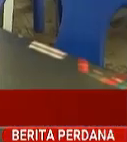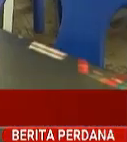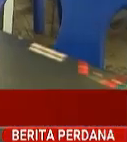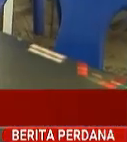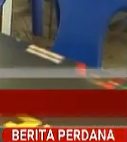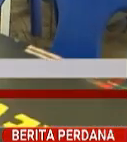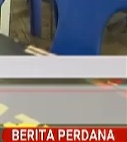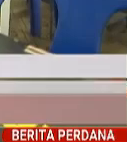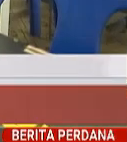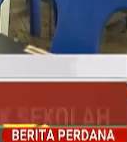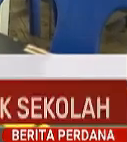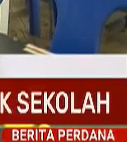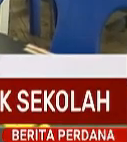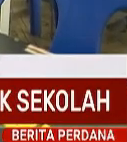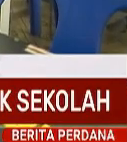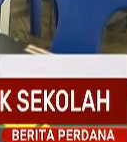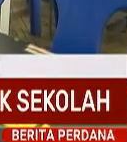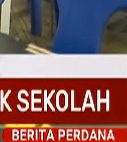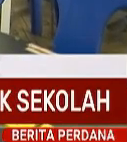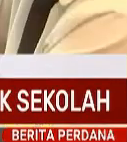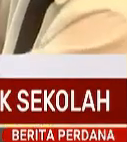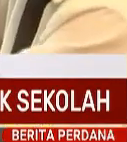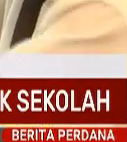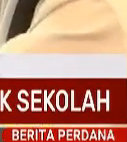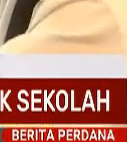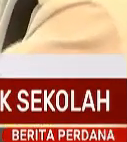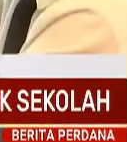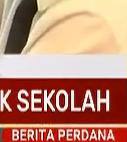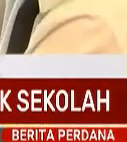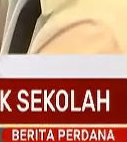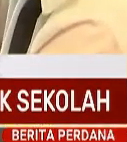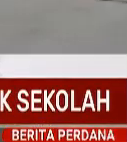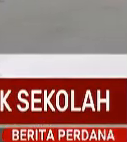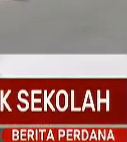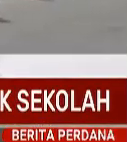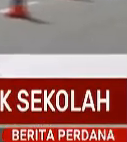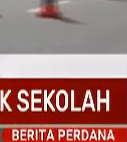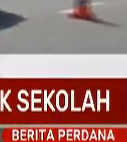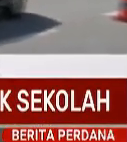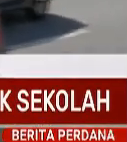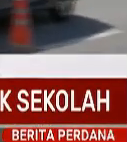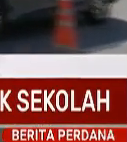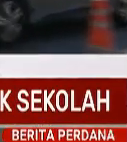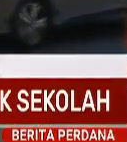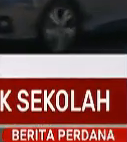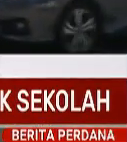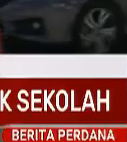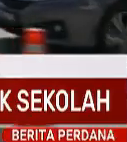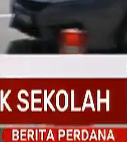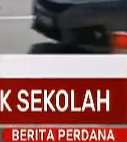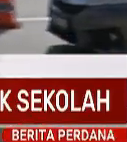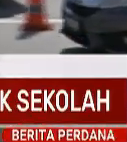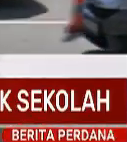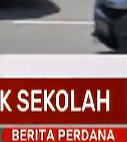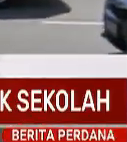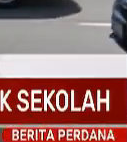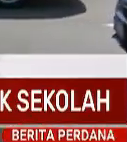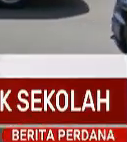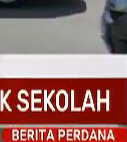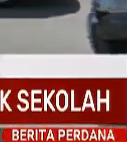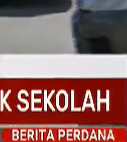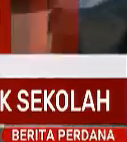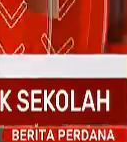Ibu bapa yang perlu rentas daerah dan negeri untuk hantar anak-anak ke sekolah tidak perlu surat kebenaran